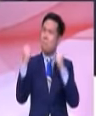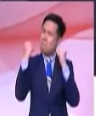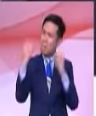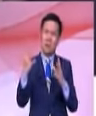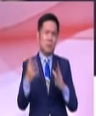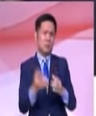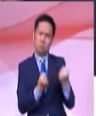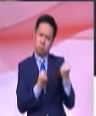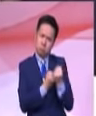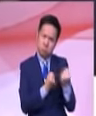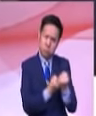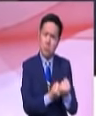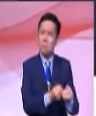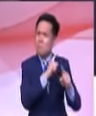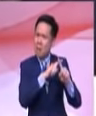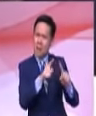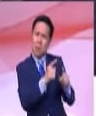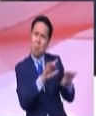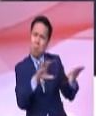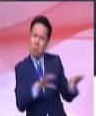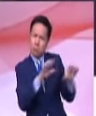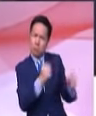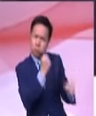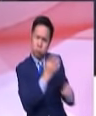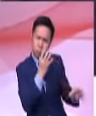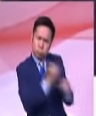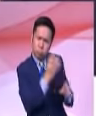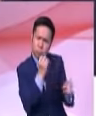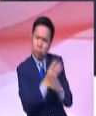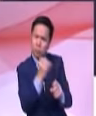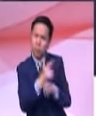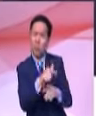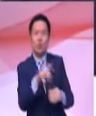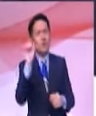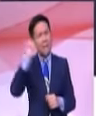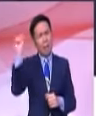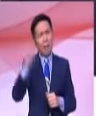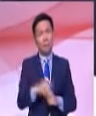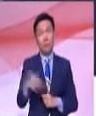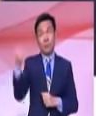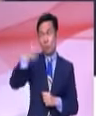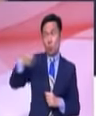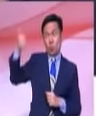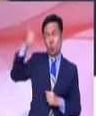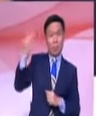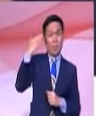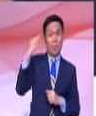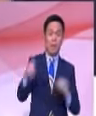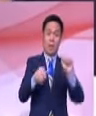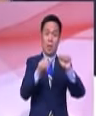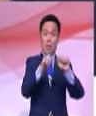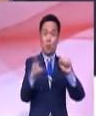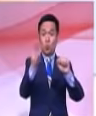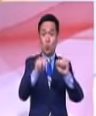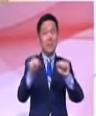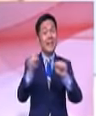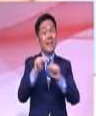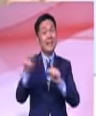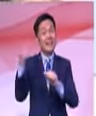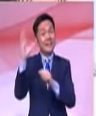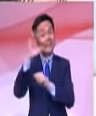menyumbang kepada negeri Sabah. Beliau pernah menjadi speaker Dewan Undangan Negeri dan juga